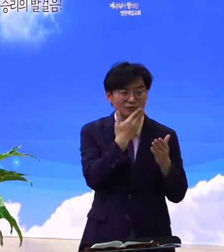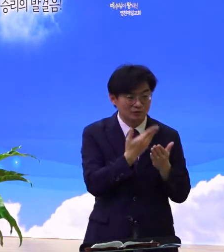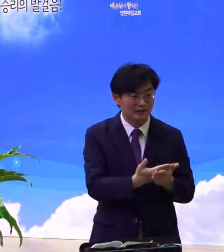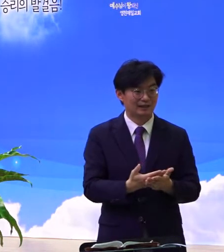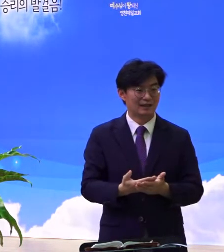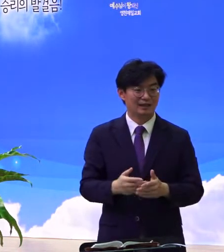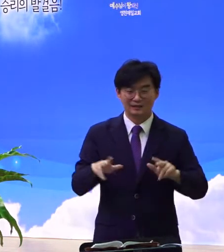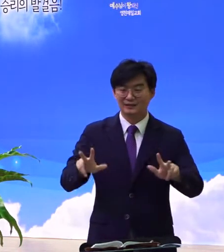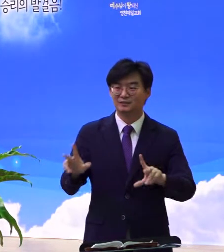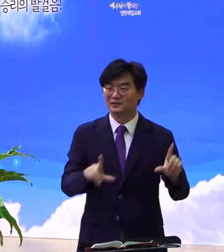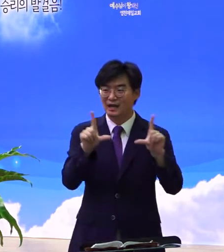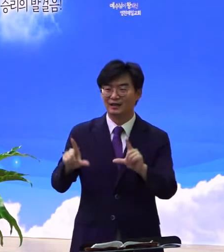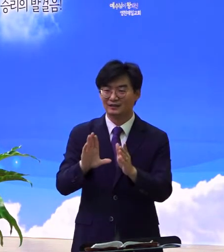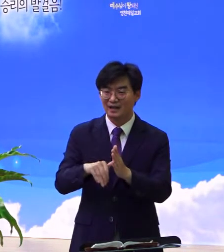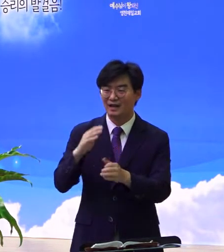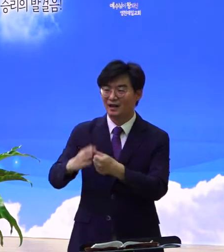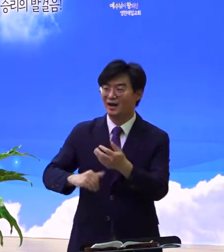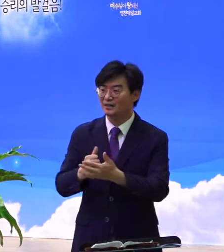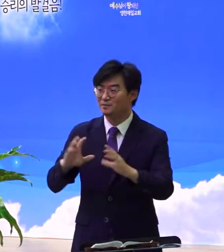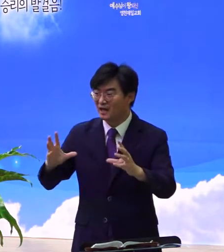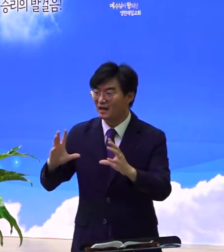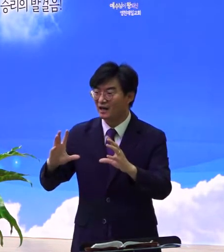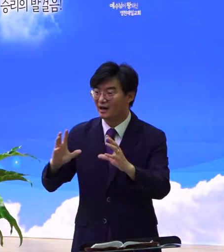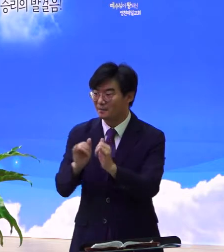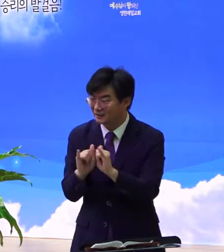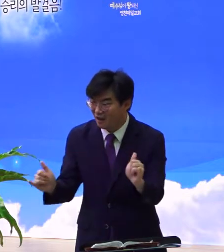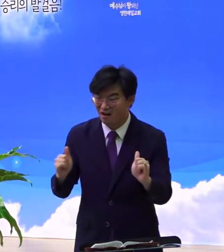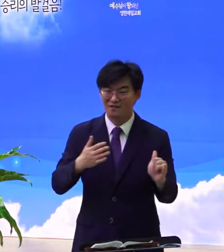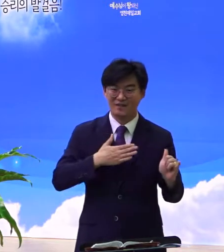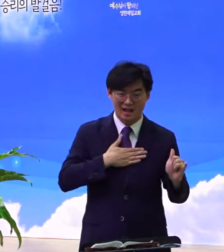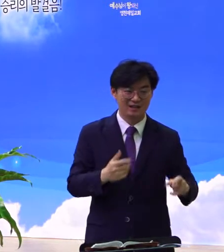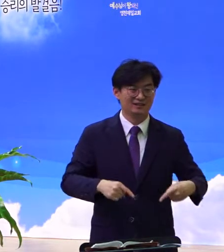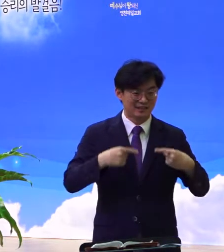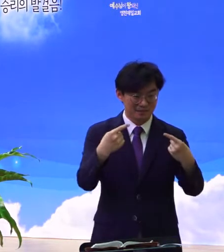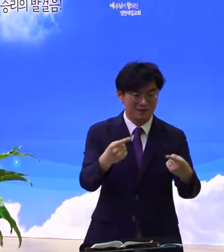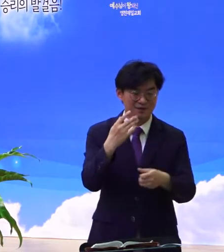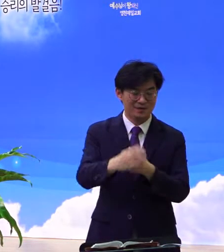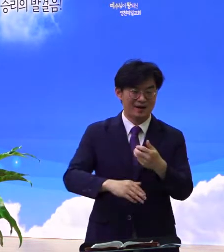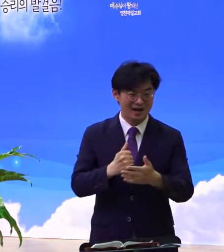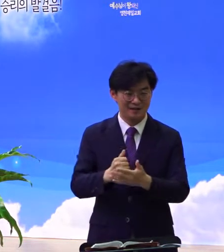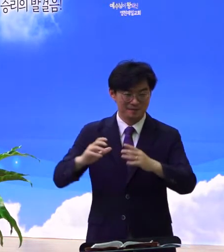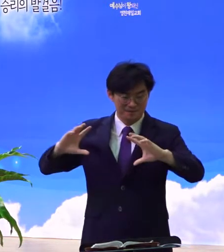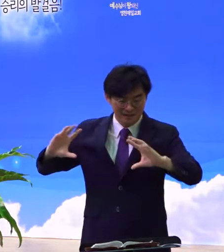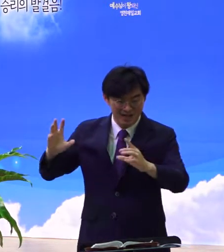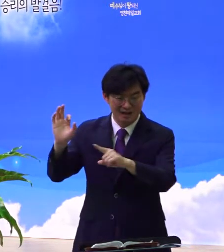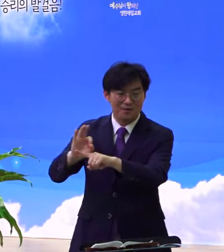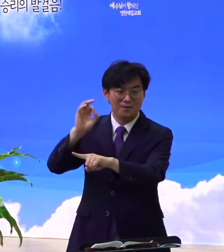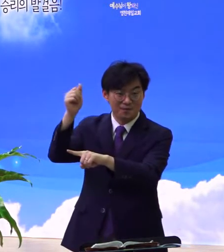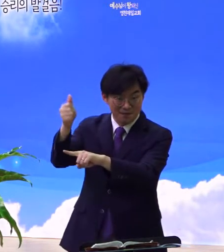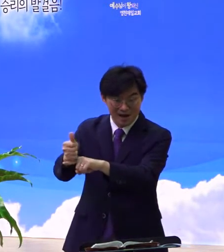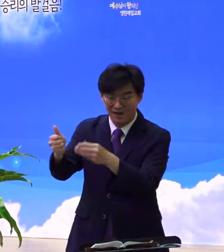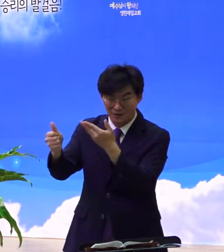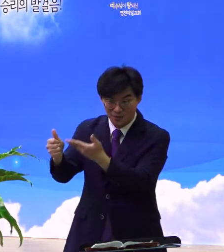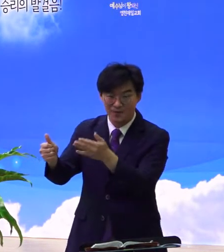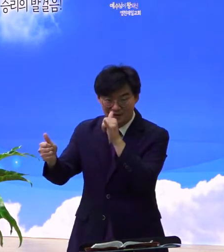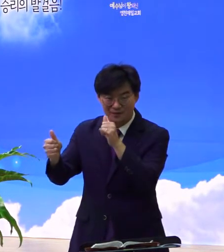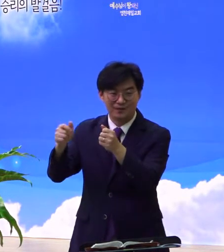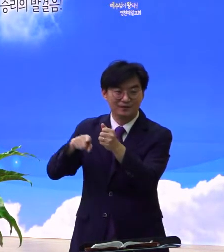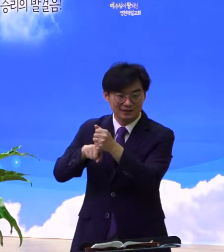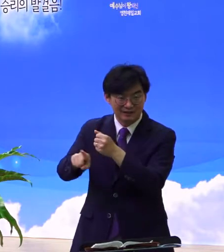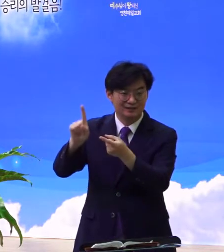이 땅에서 하나님 나라 백성으로 살기 때문에 하나님 나라의 왕이신 하나님의